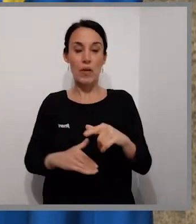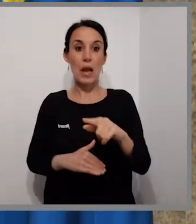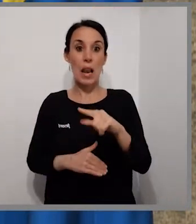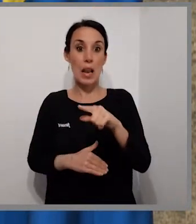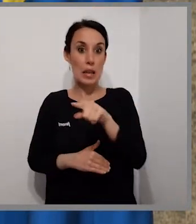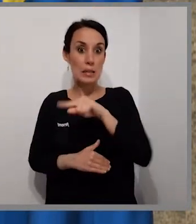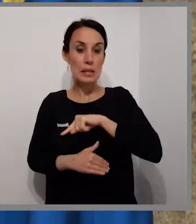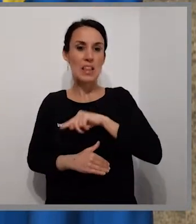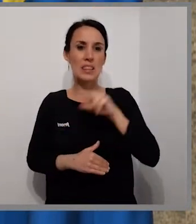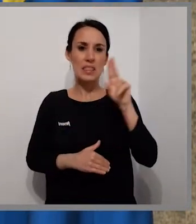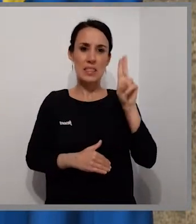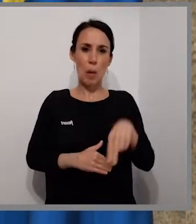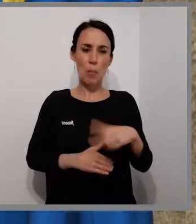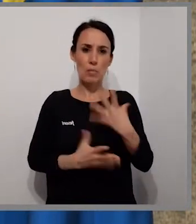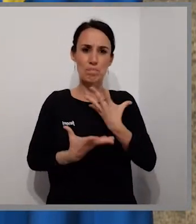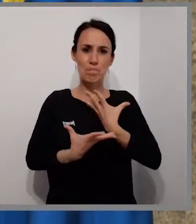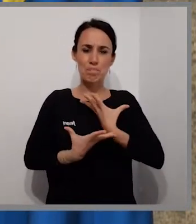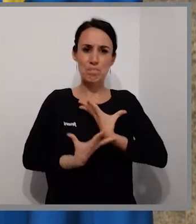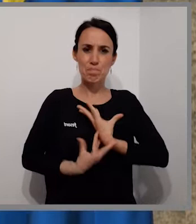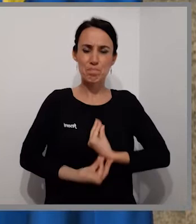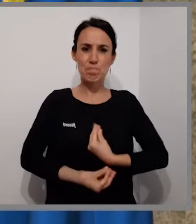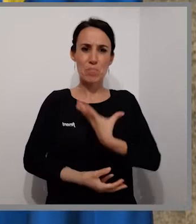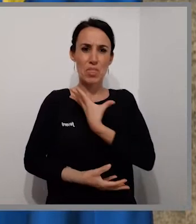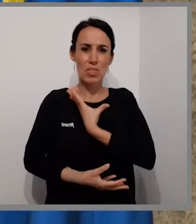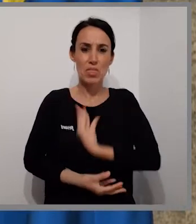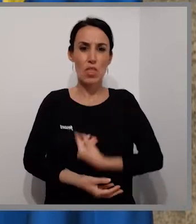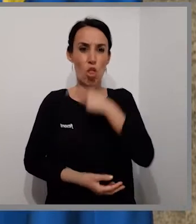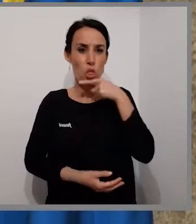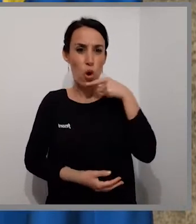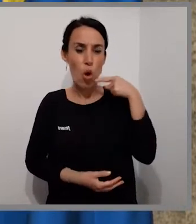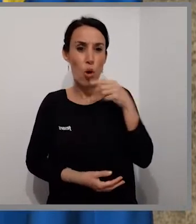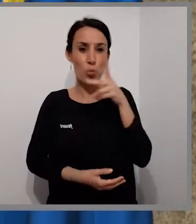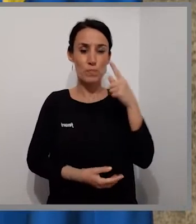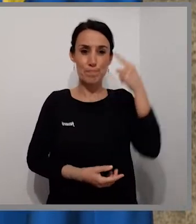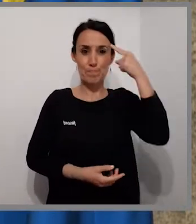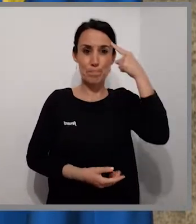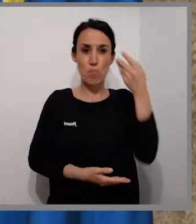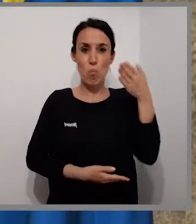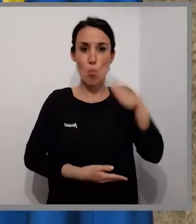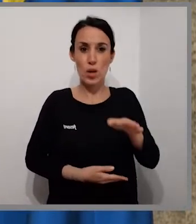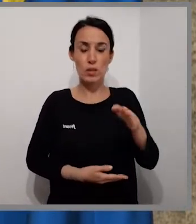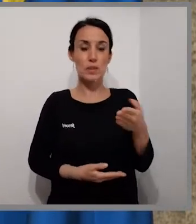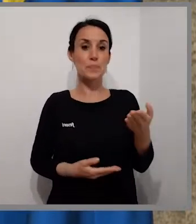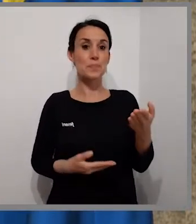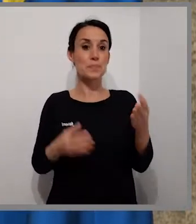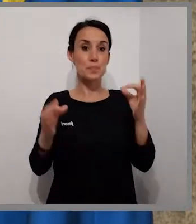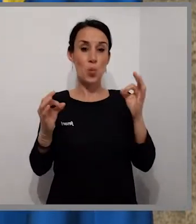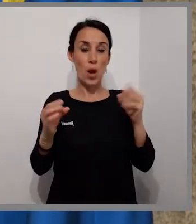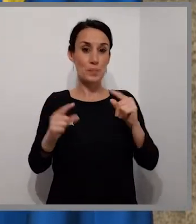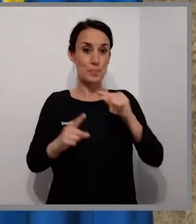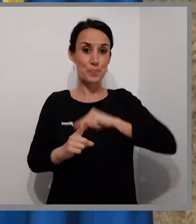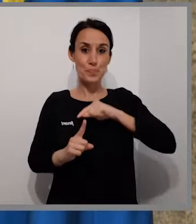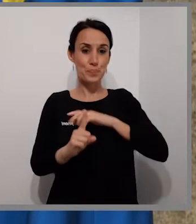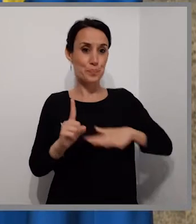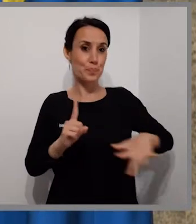també el moment de la tristesa i del dolor acumulat que representa la mort. La mort que està al